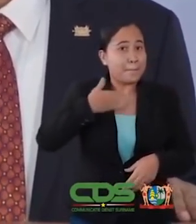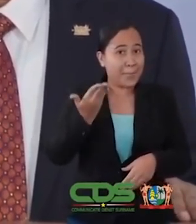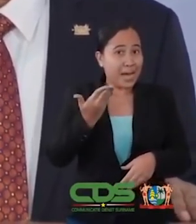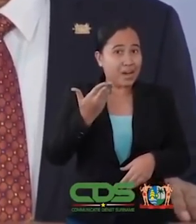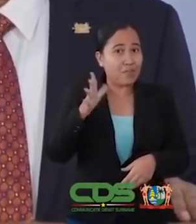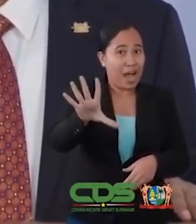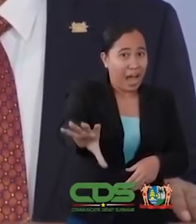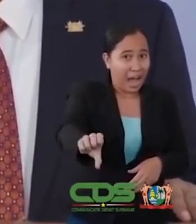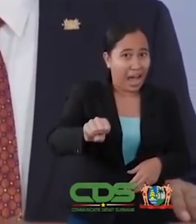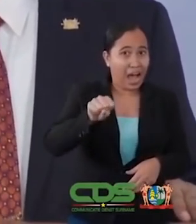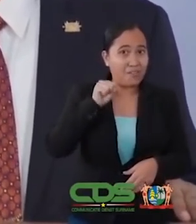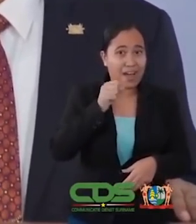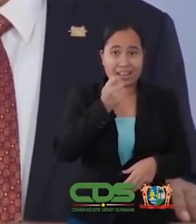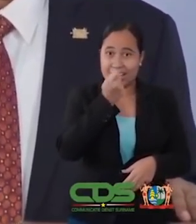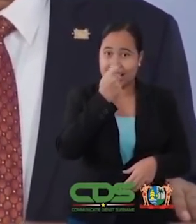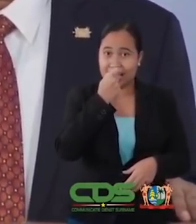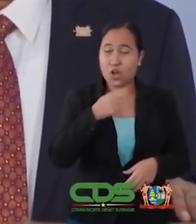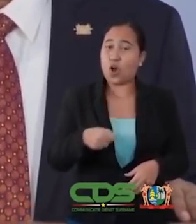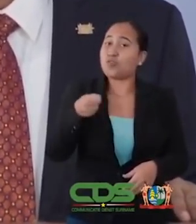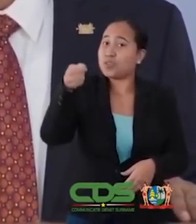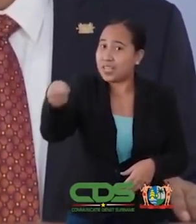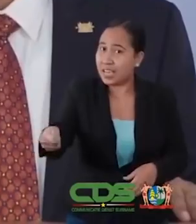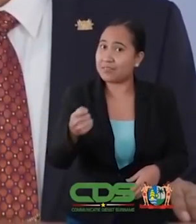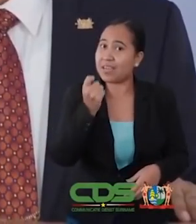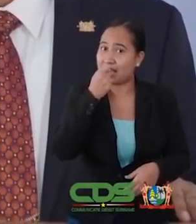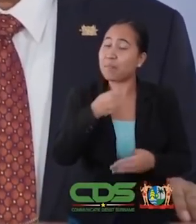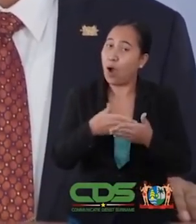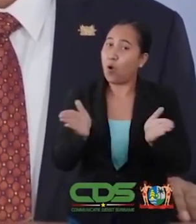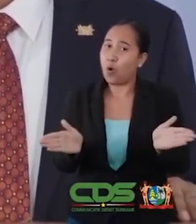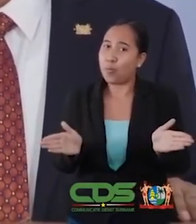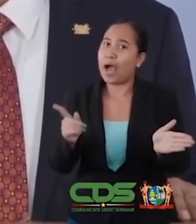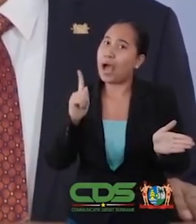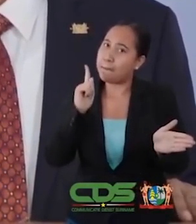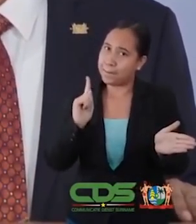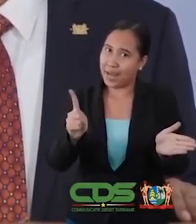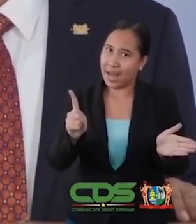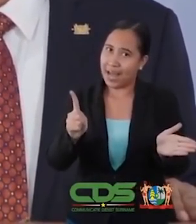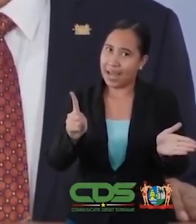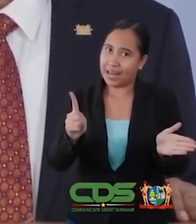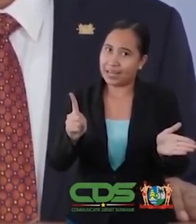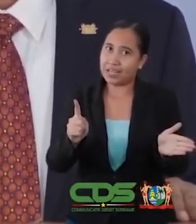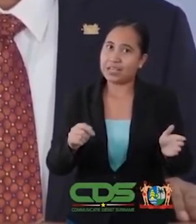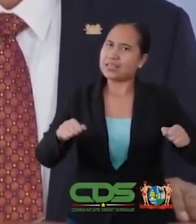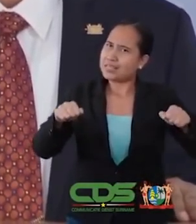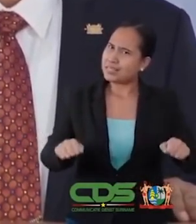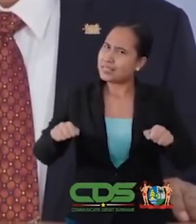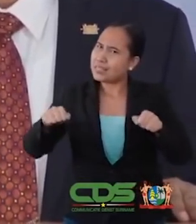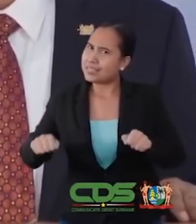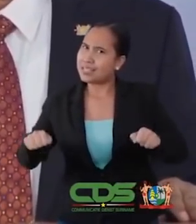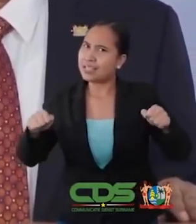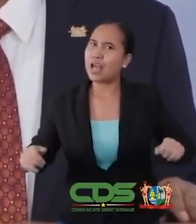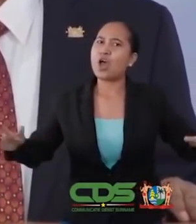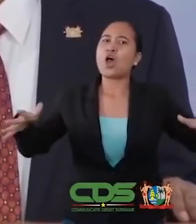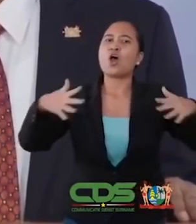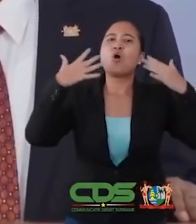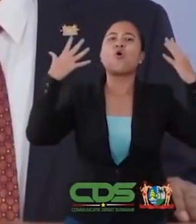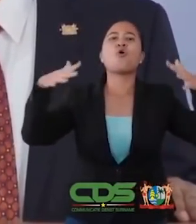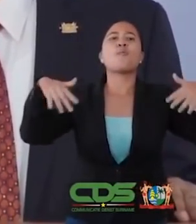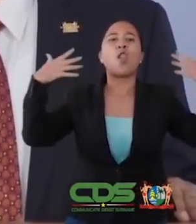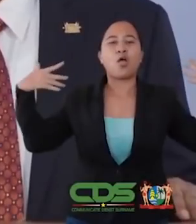behoeve van afhaal of bezorging open, mits zij beschikken over terrassen in de open